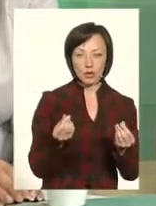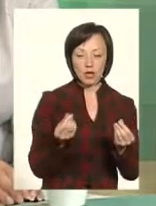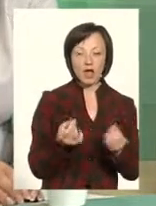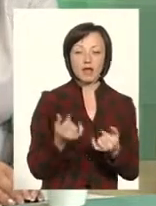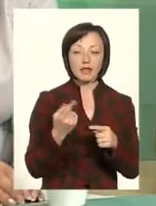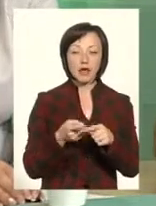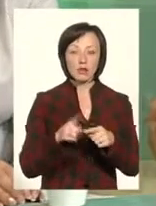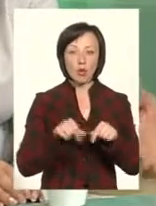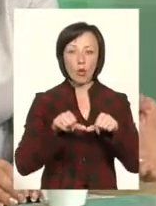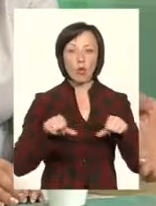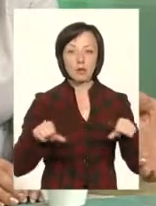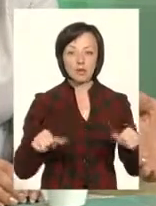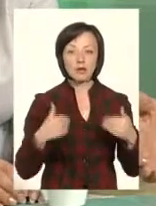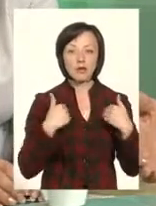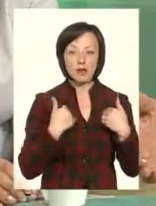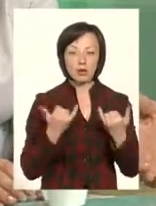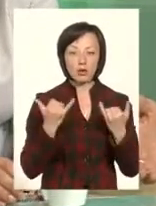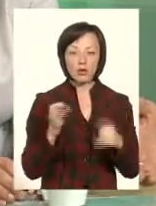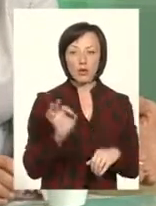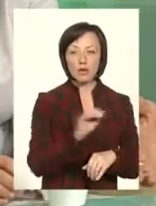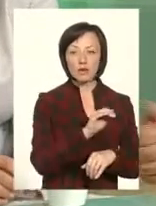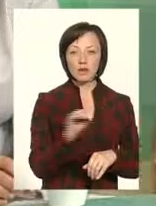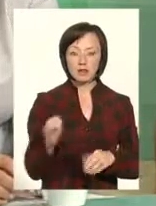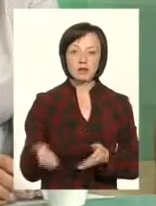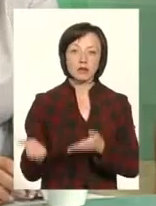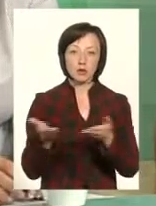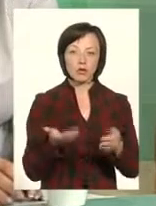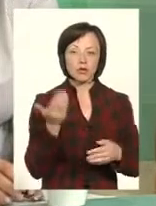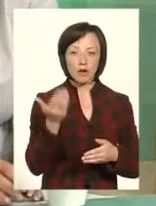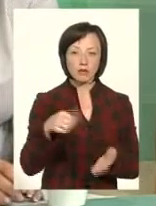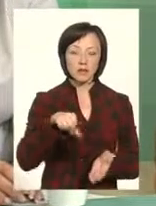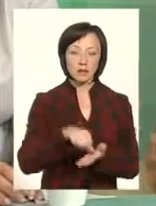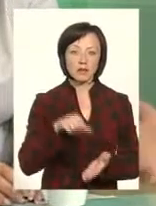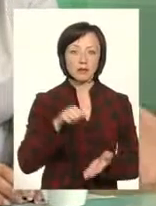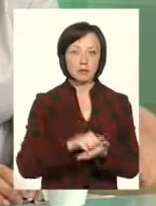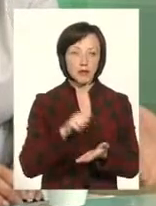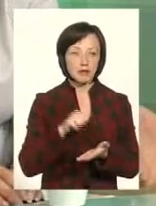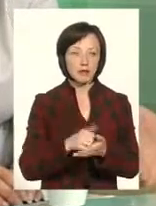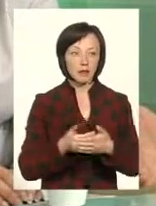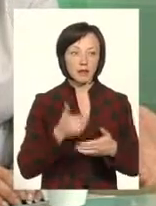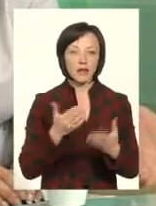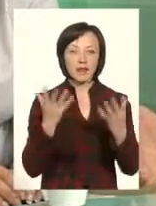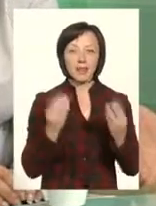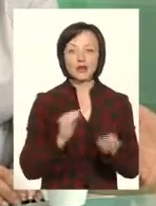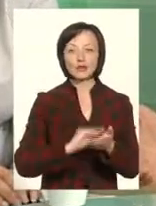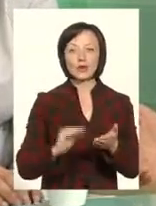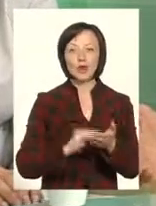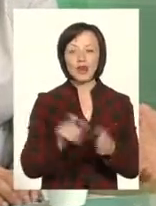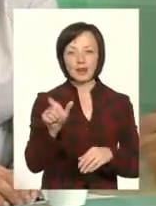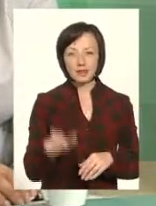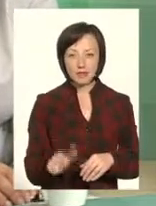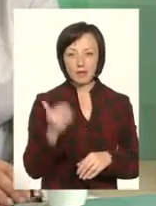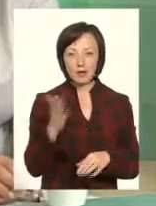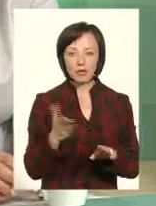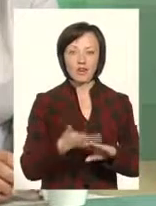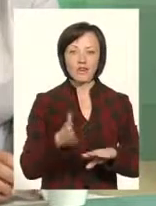На цю комісію я вже сьогодні офіційно запрошую вас як представників преси. Хоч напередодні дня журналіста, я думаю,